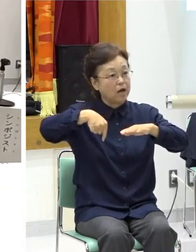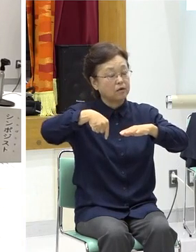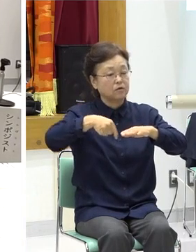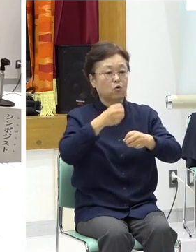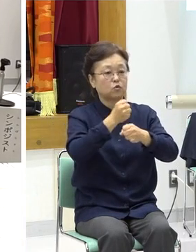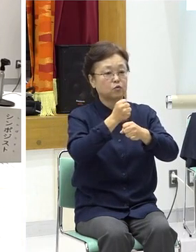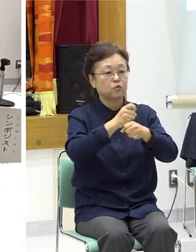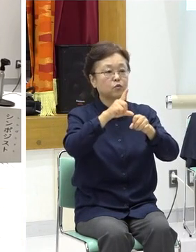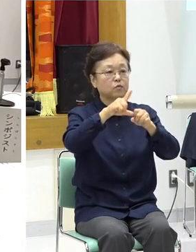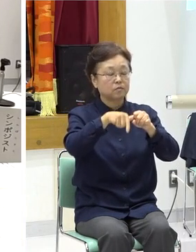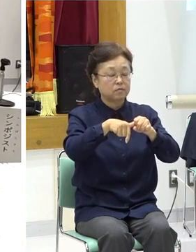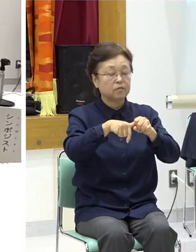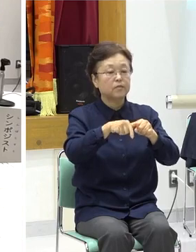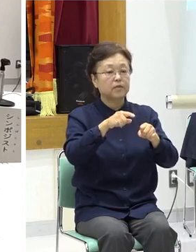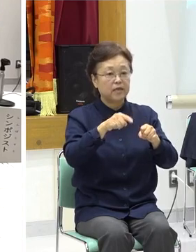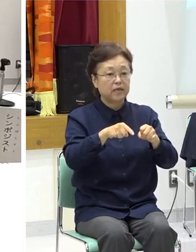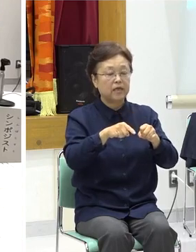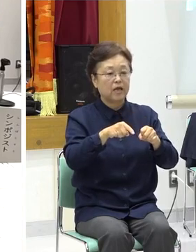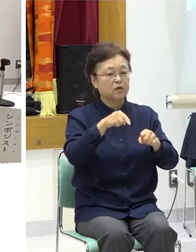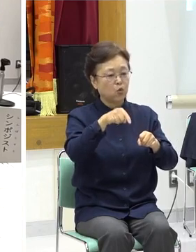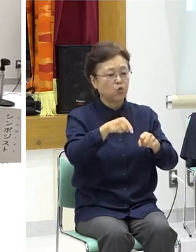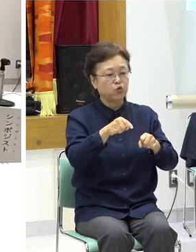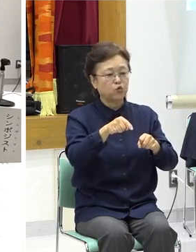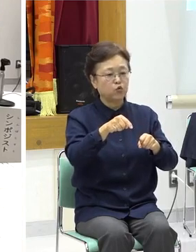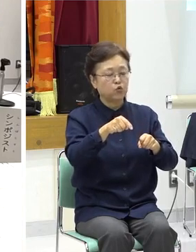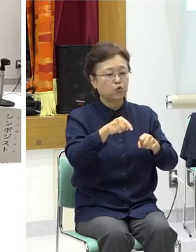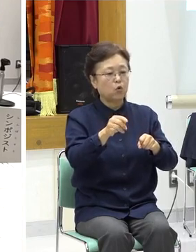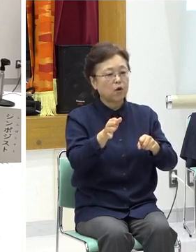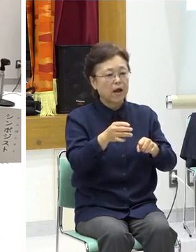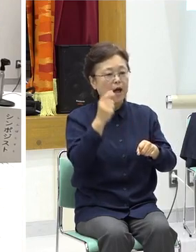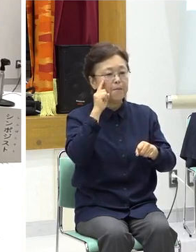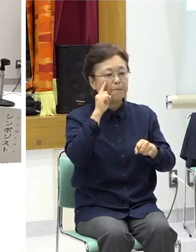作成を機会にね、そういうところから